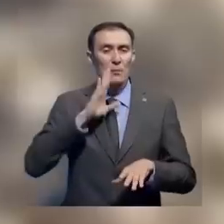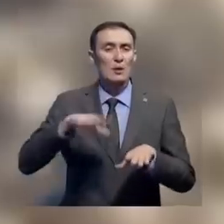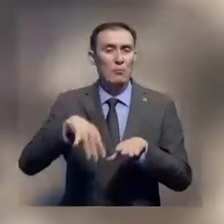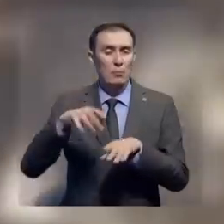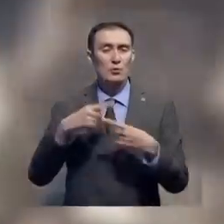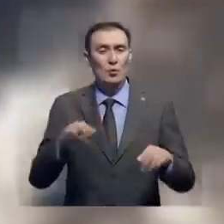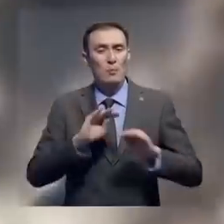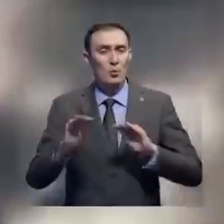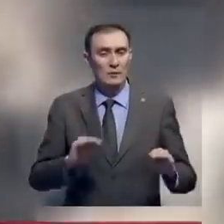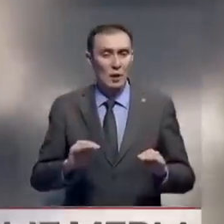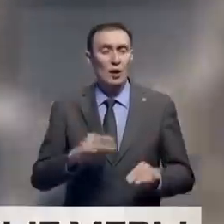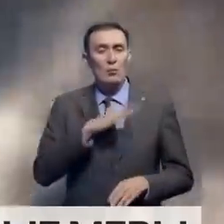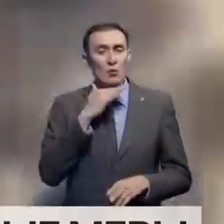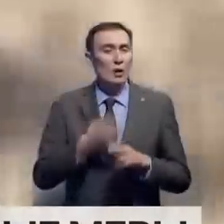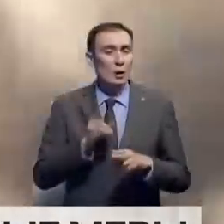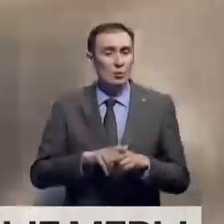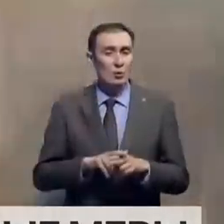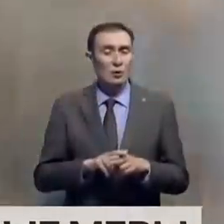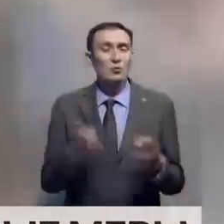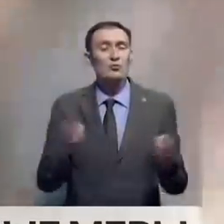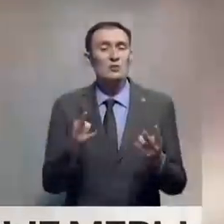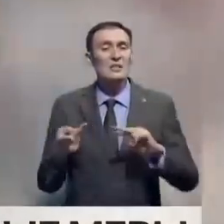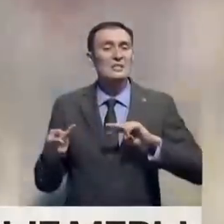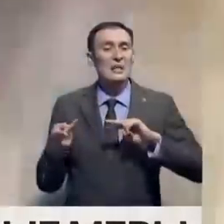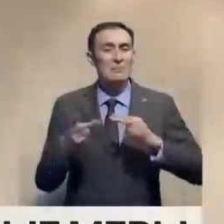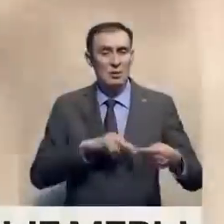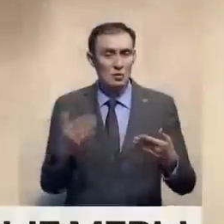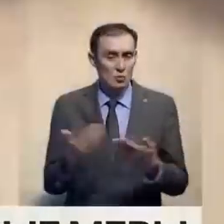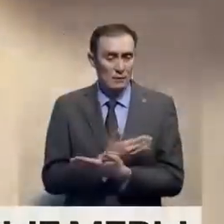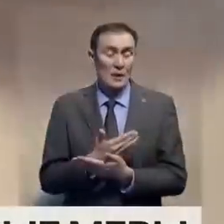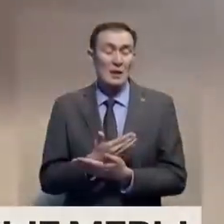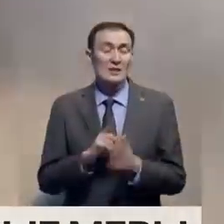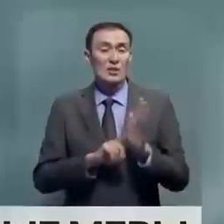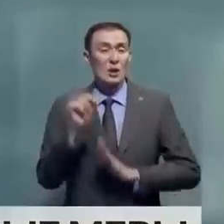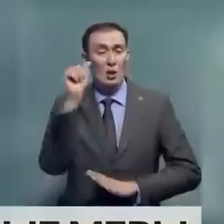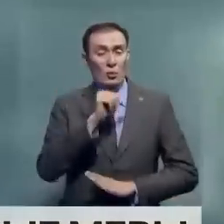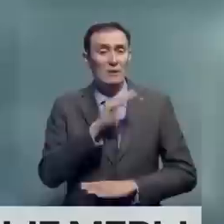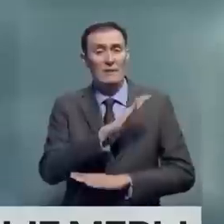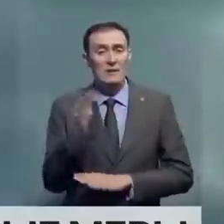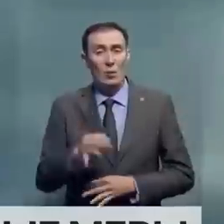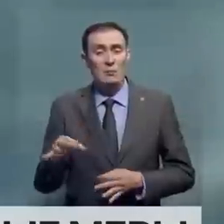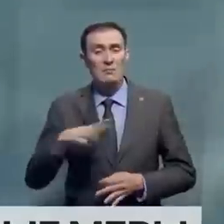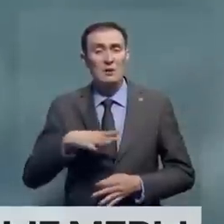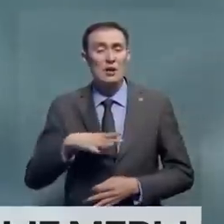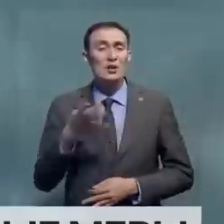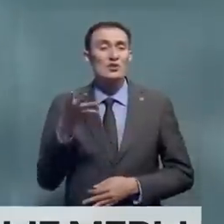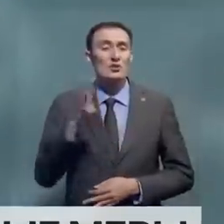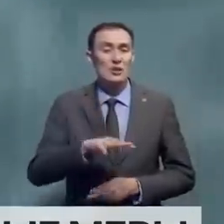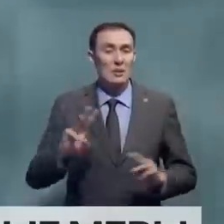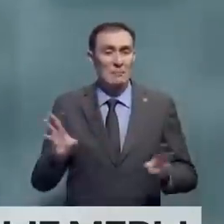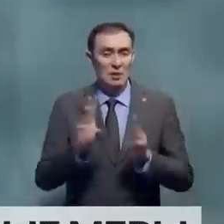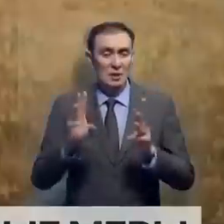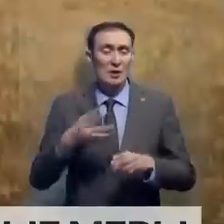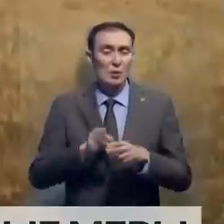мотопомпы и другое оборудование многое из которого Требует замены сначала года в лесных угодьях области произошло четыре